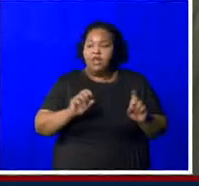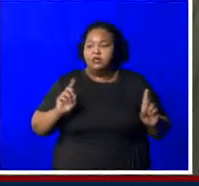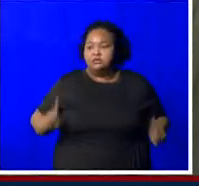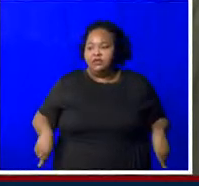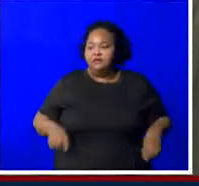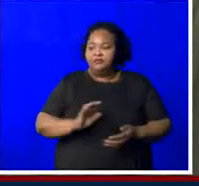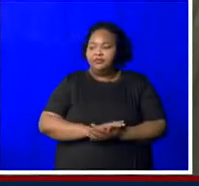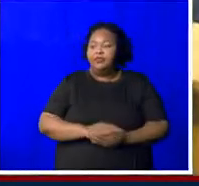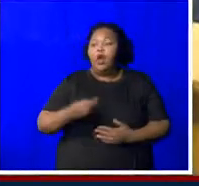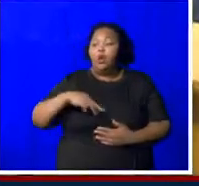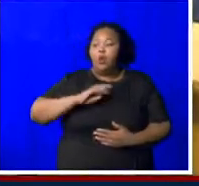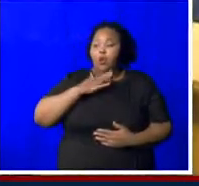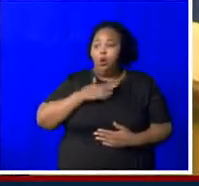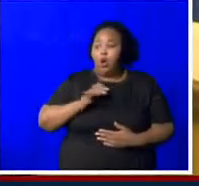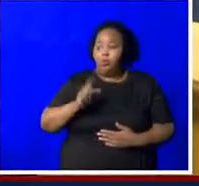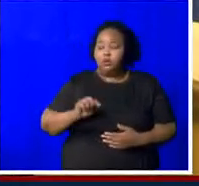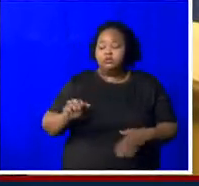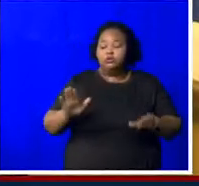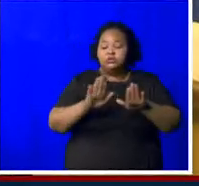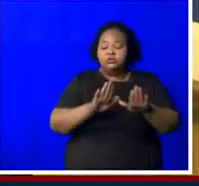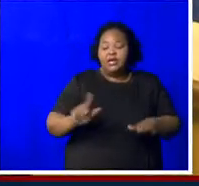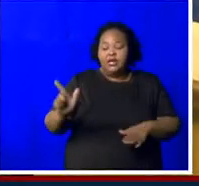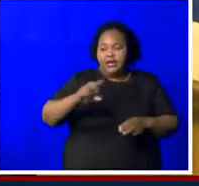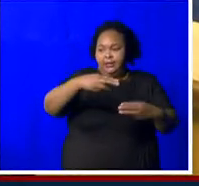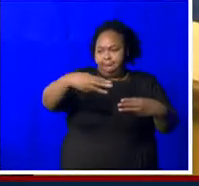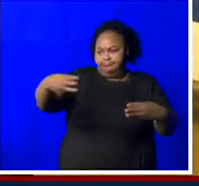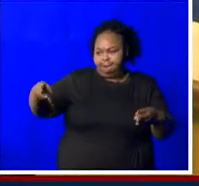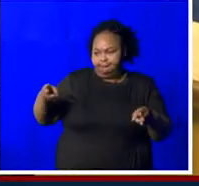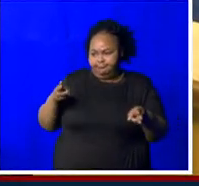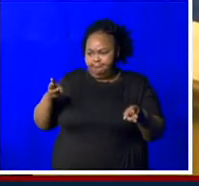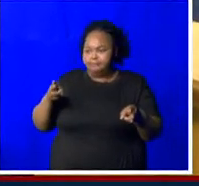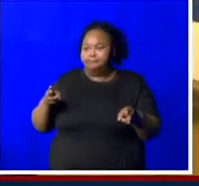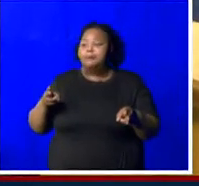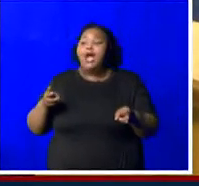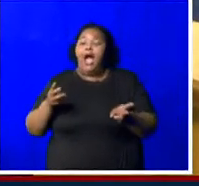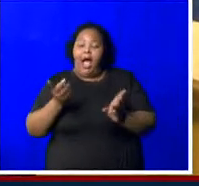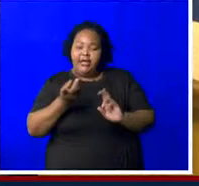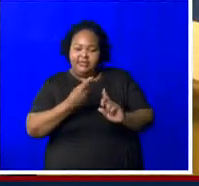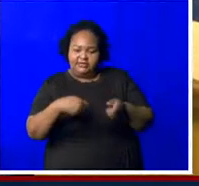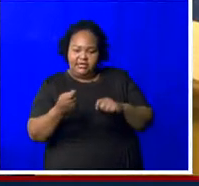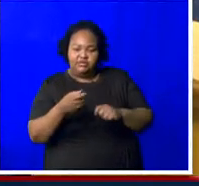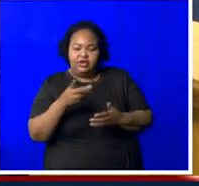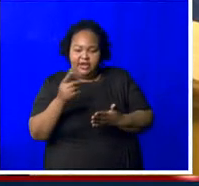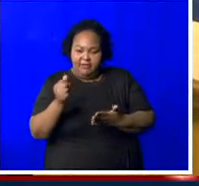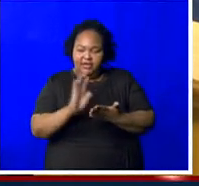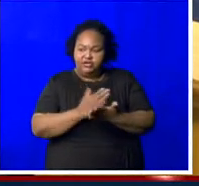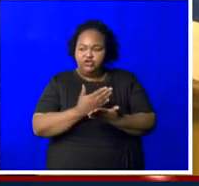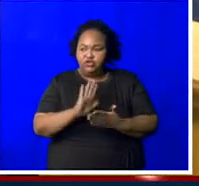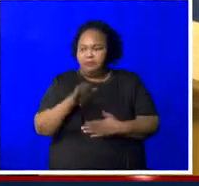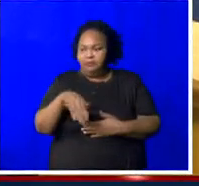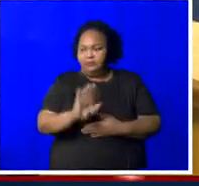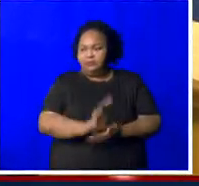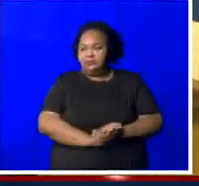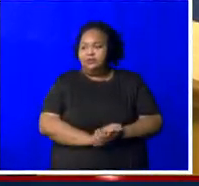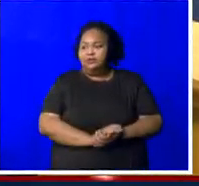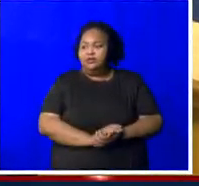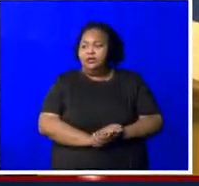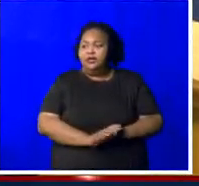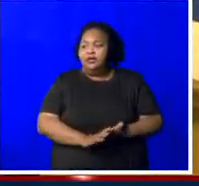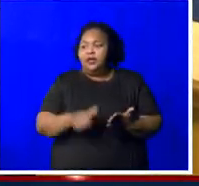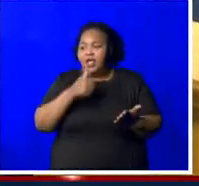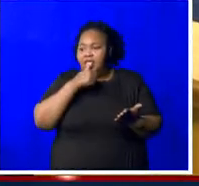ithengiswe i-distribute. Into enzalo yaZephania ayiwuthaphathi kahle ngoba kuyibuka kwami hayi ngoba ngifuna